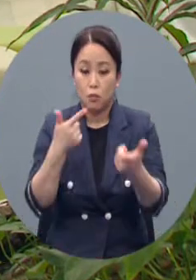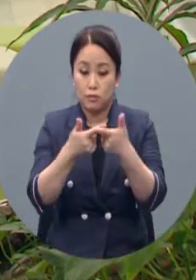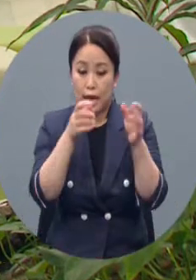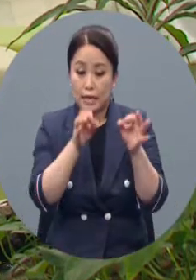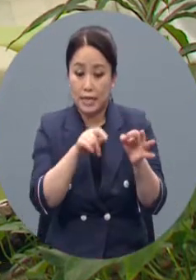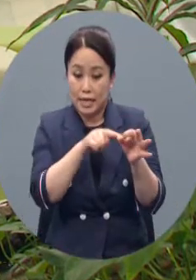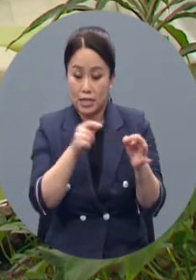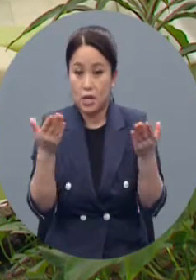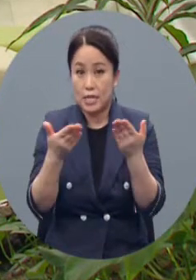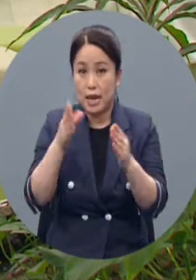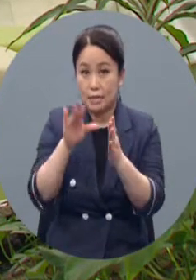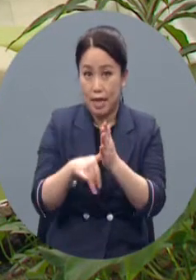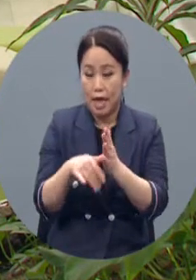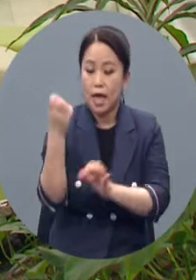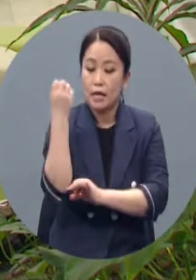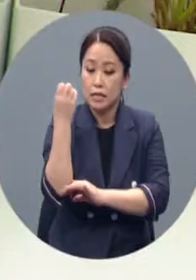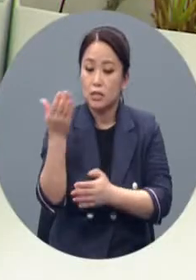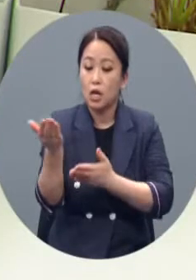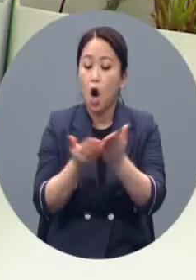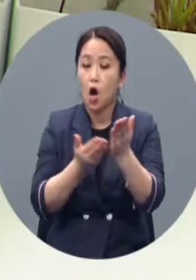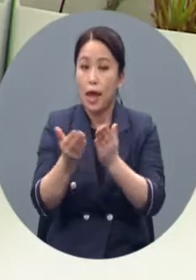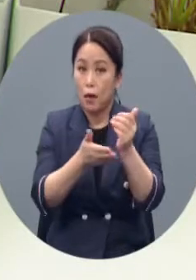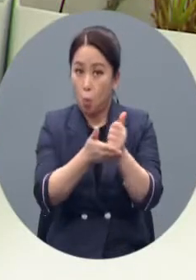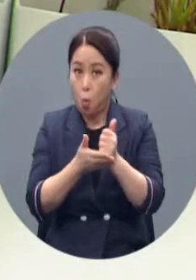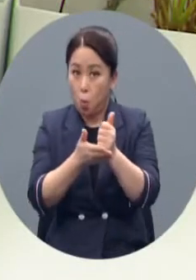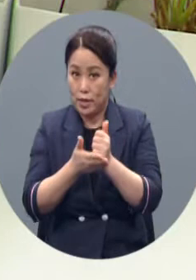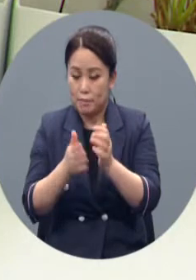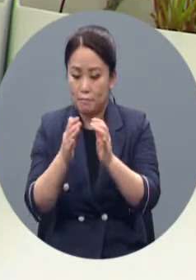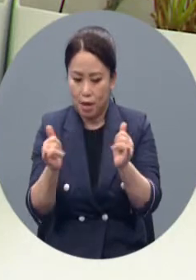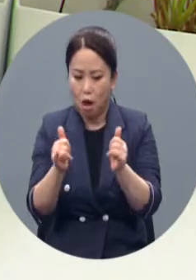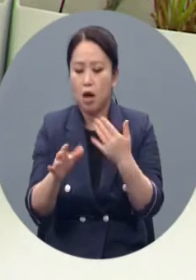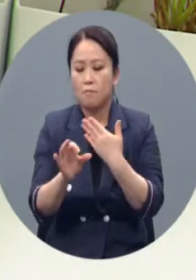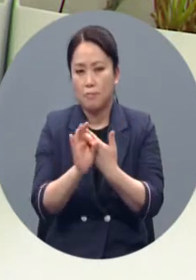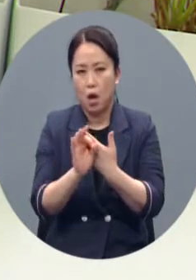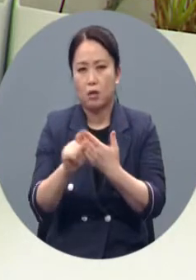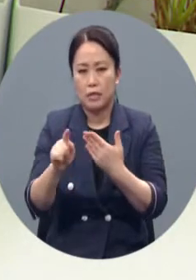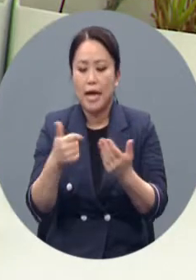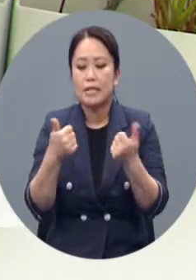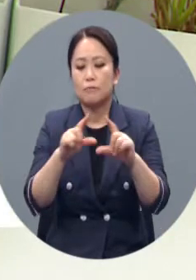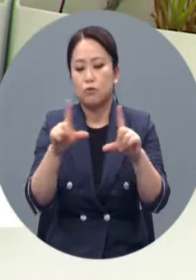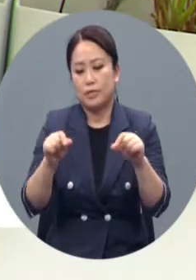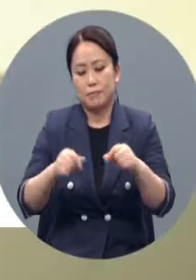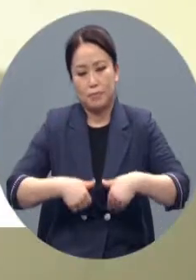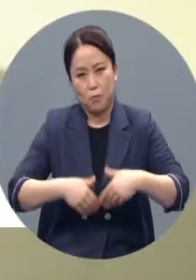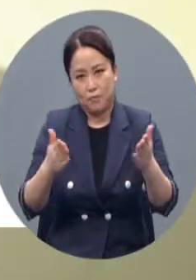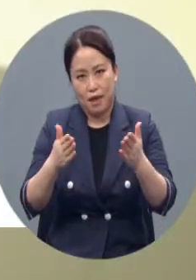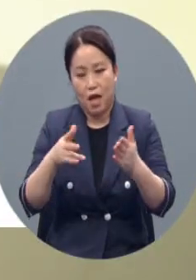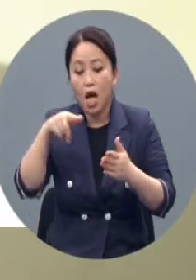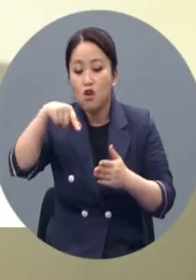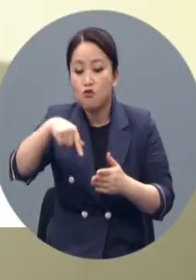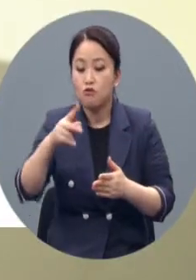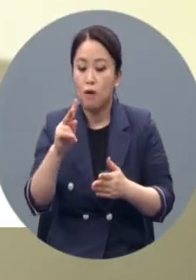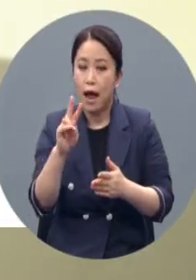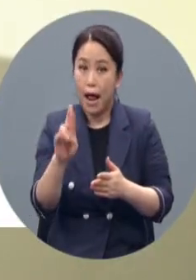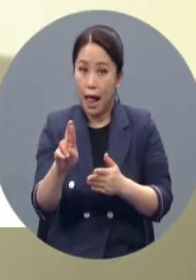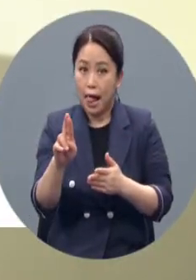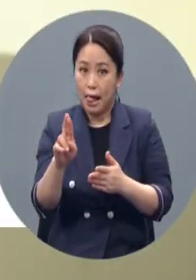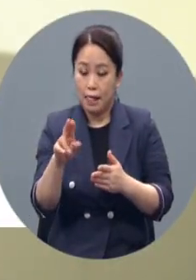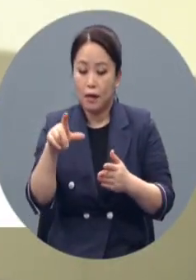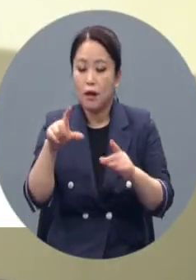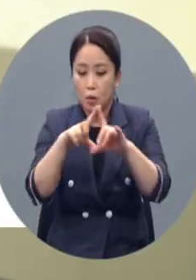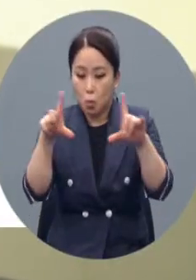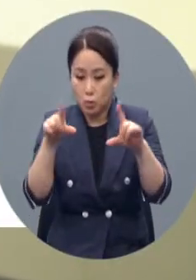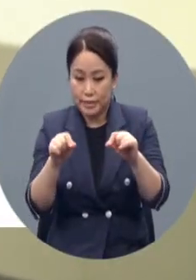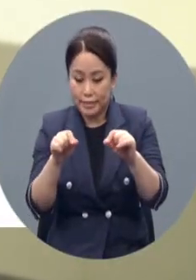부산은행에서 업무를 볼 때 기존 거래 고객이라면 이제 신분증이 필요 없습니다. QR코드를 이용한 디지털 실명 확인